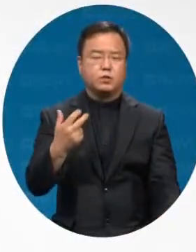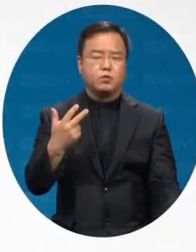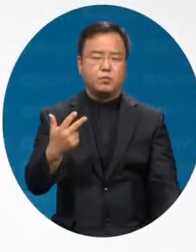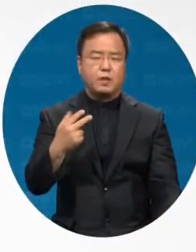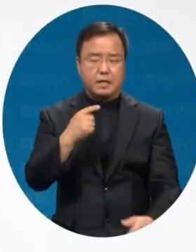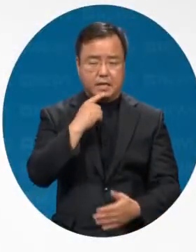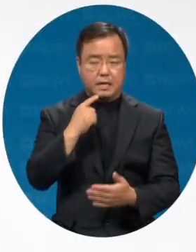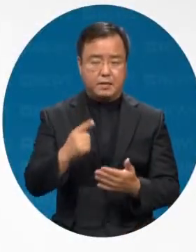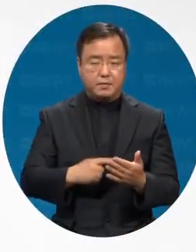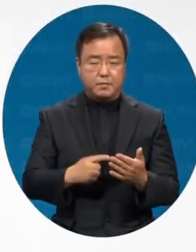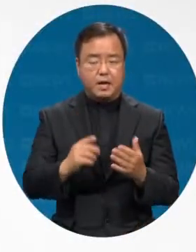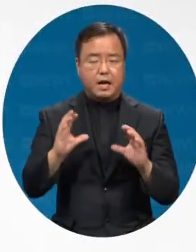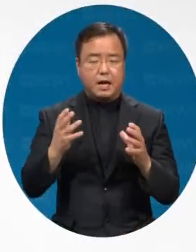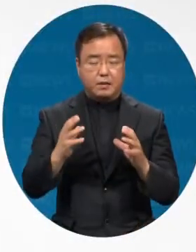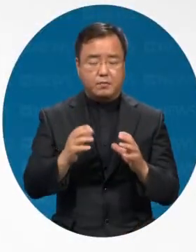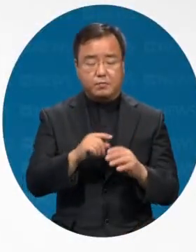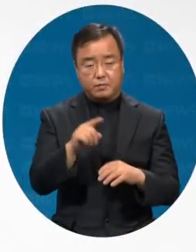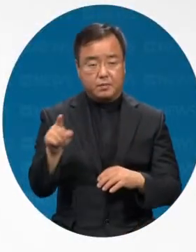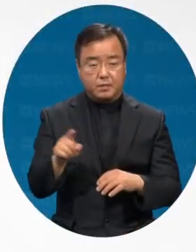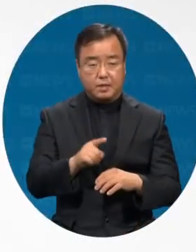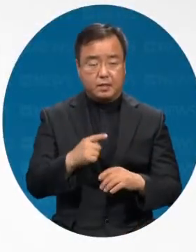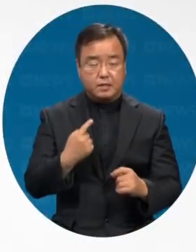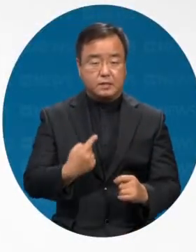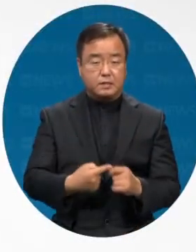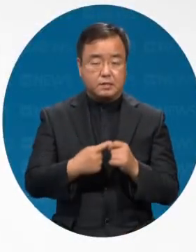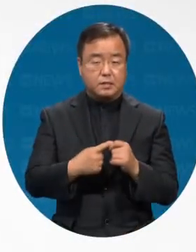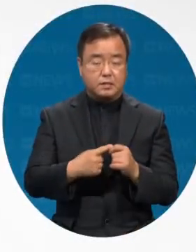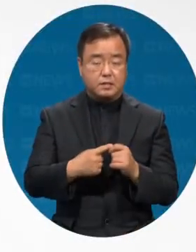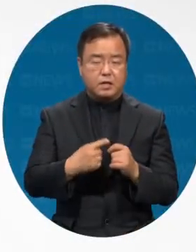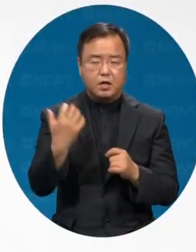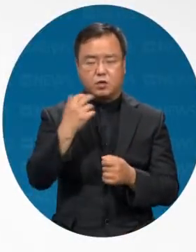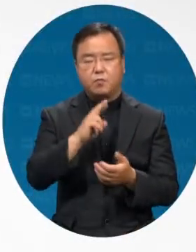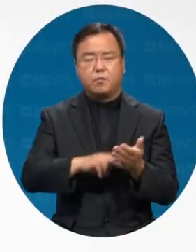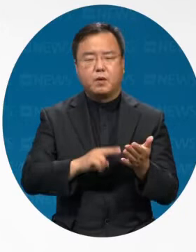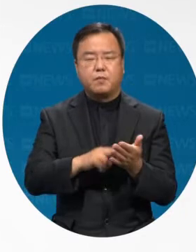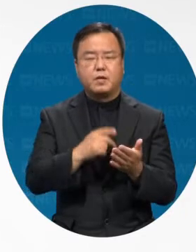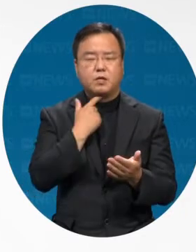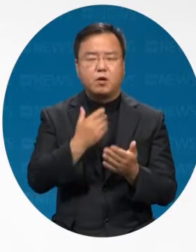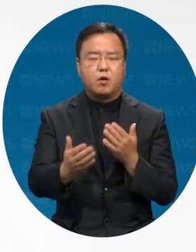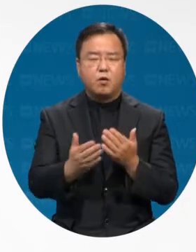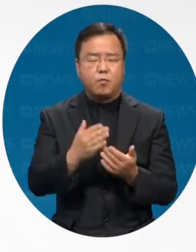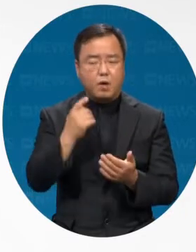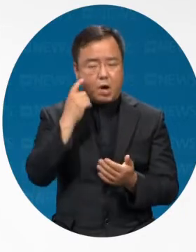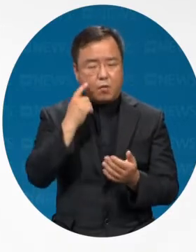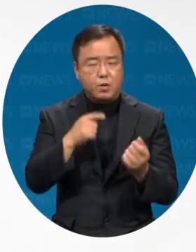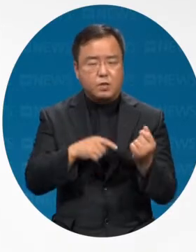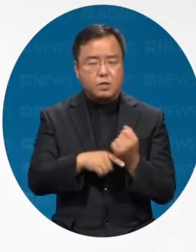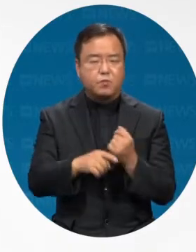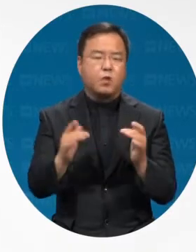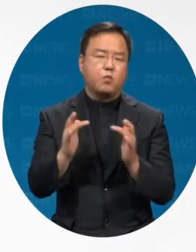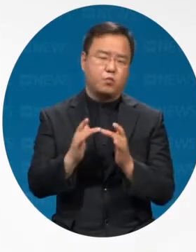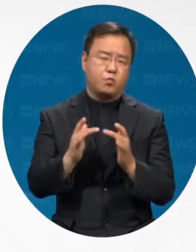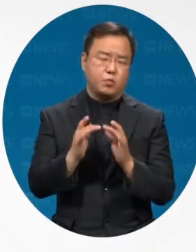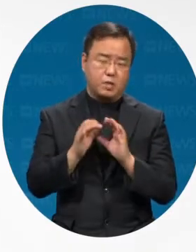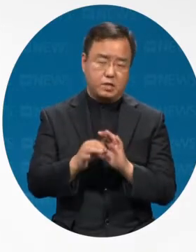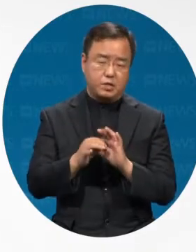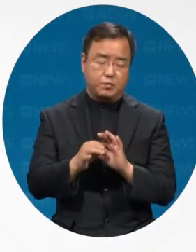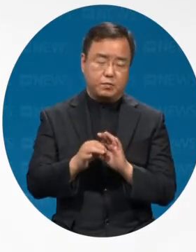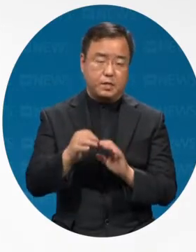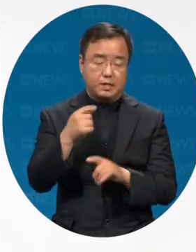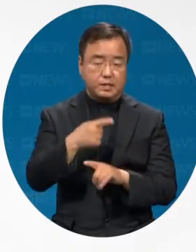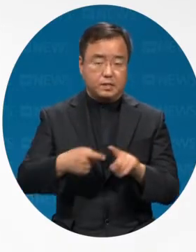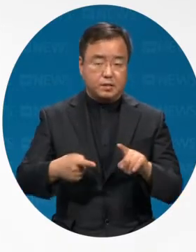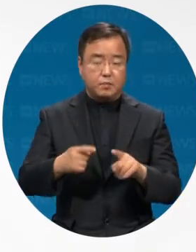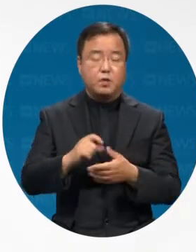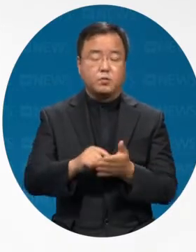p 아동과 청소년들이 가장 많이 성매매 노출 된 경로는 온라인 전체 응답자의 절반 정도는 채팅 앱을